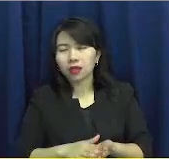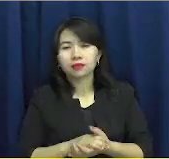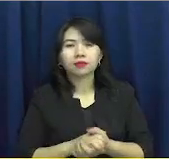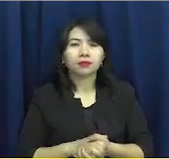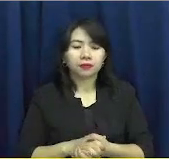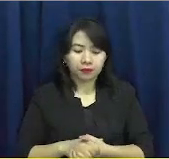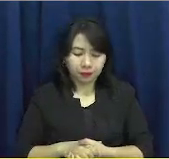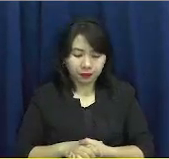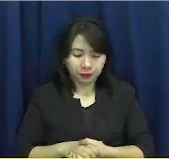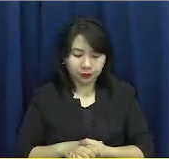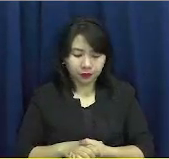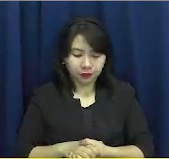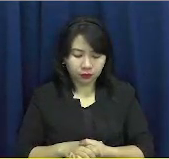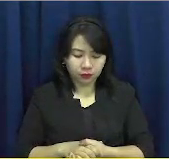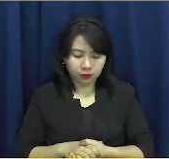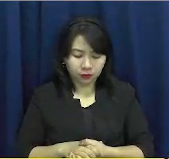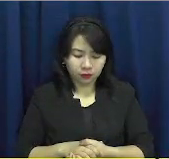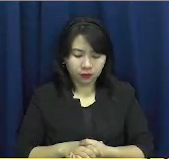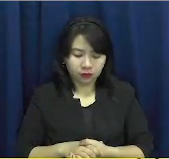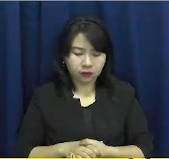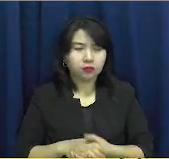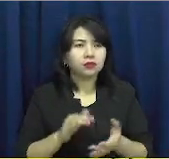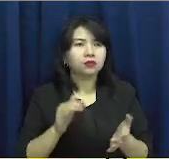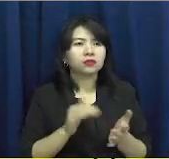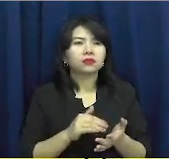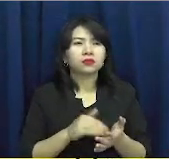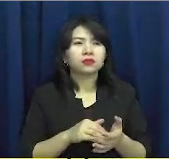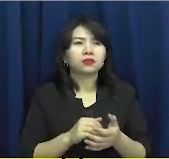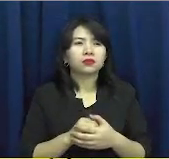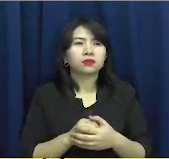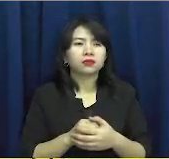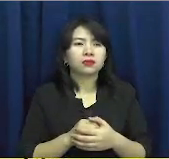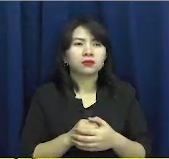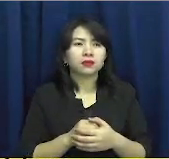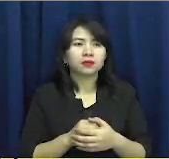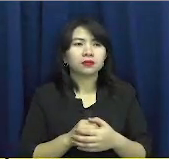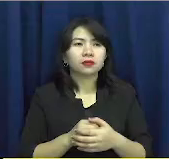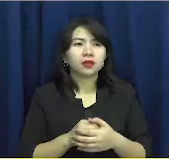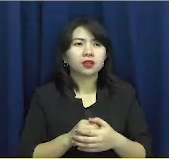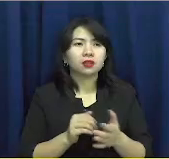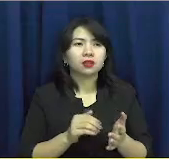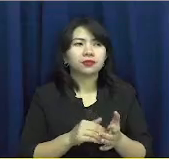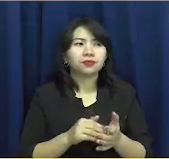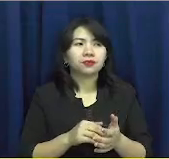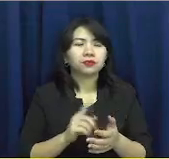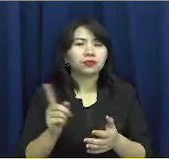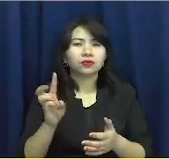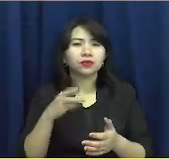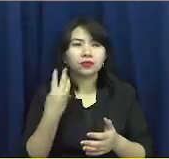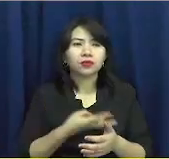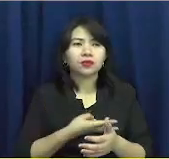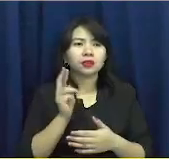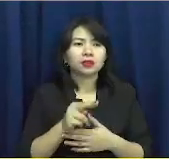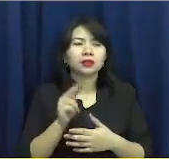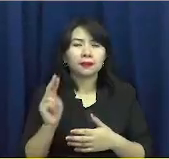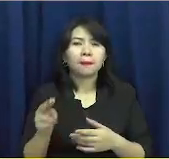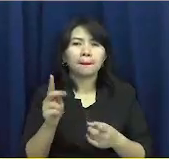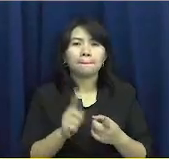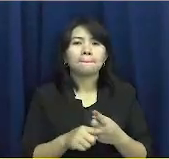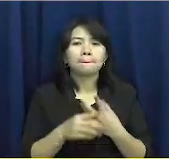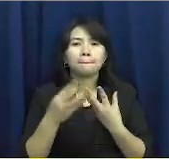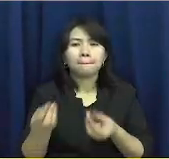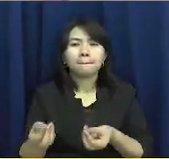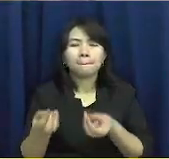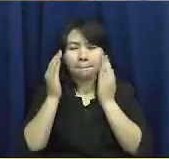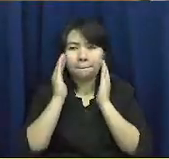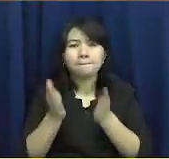alam mo, isa po sa mga dapat din natin pagtuunan ng pansin, mga kapatid. Isa sa mga dapat natin pagtuunan, mga kapatid, ng pansin is that